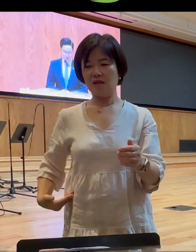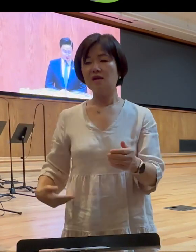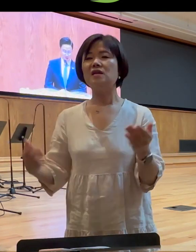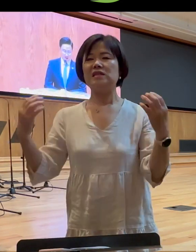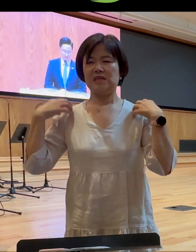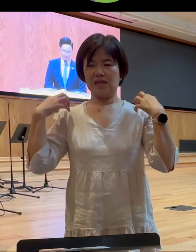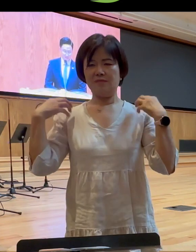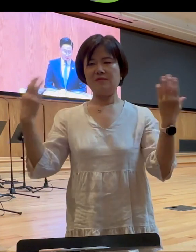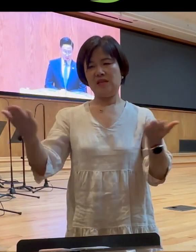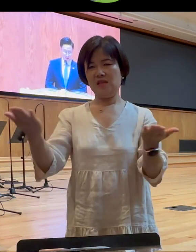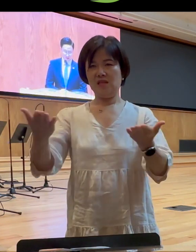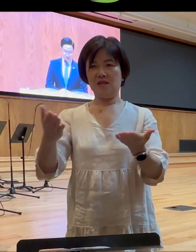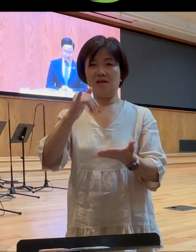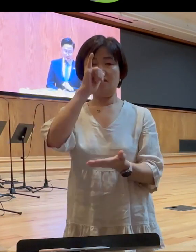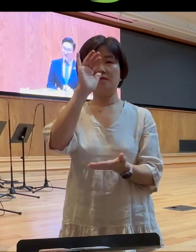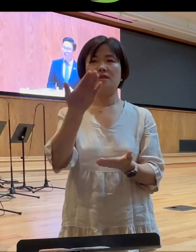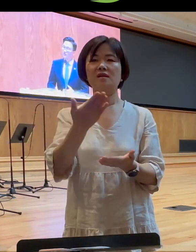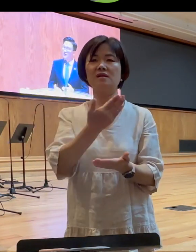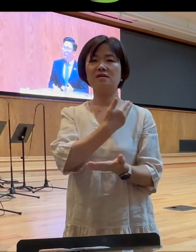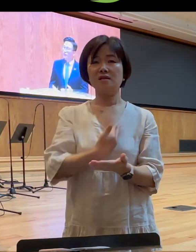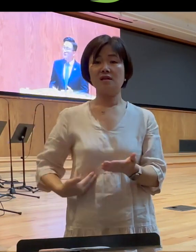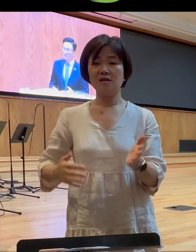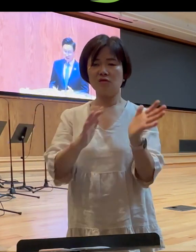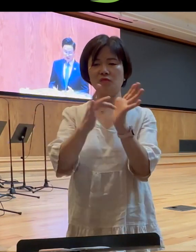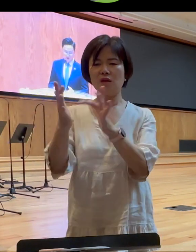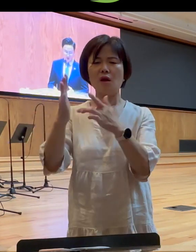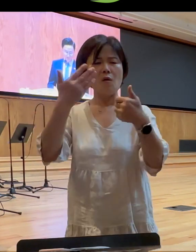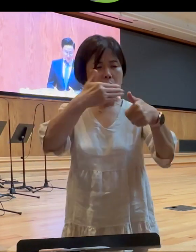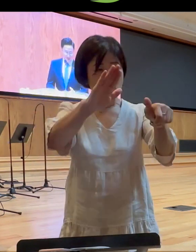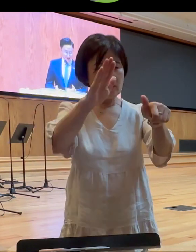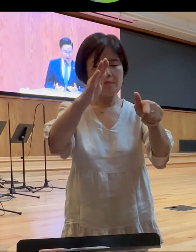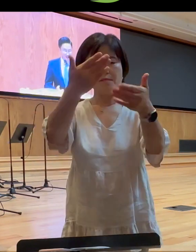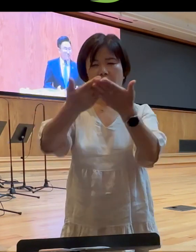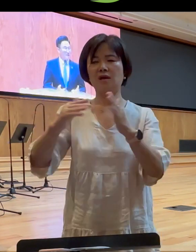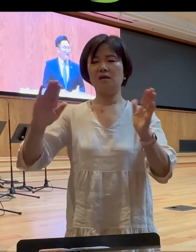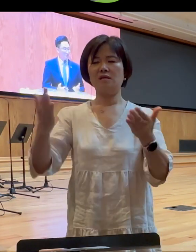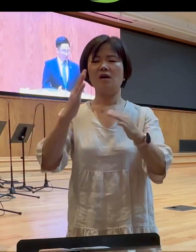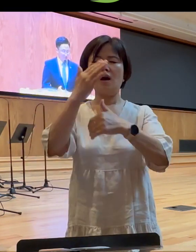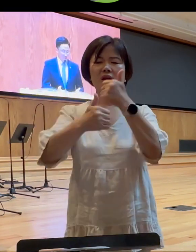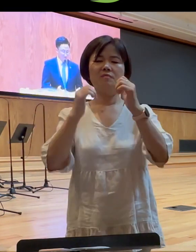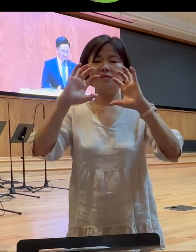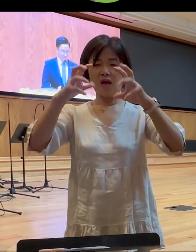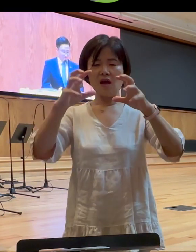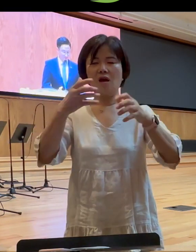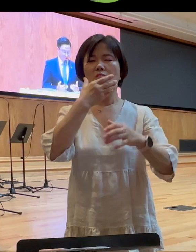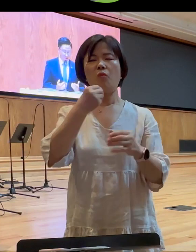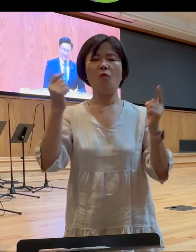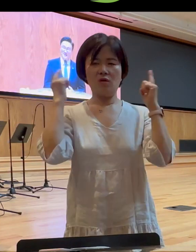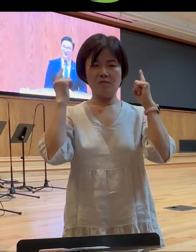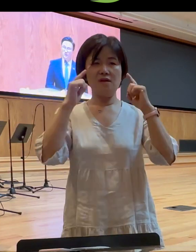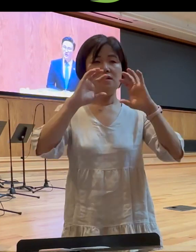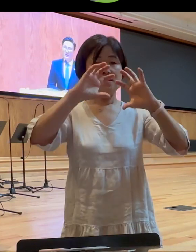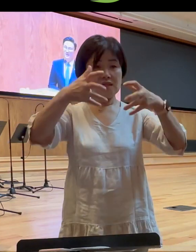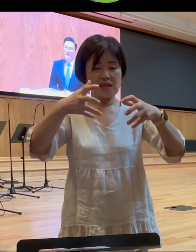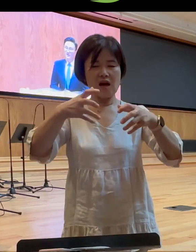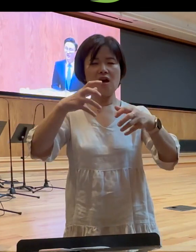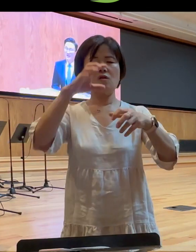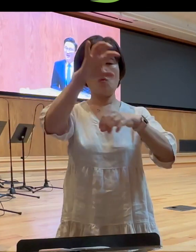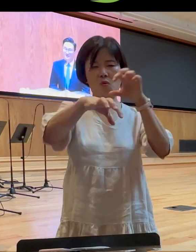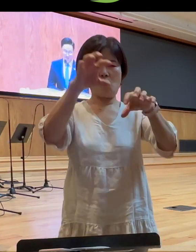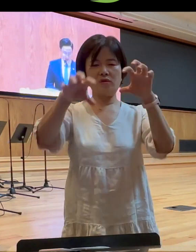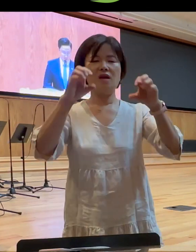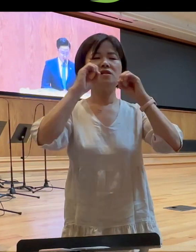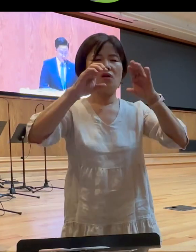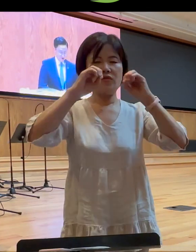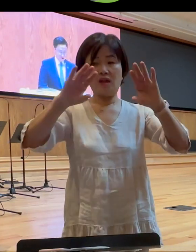사명이 있습니다. 제자는 예수님께 보냄을 받아서 하나님 나라의 복음을 세상 속에 전해야